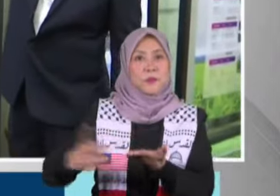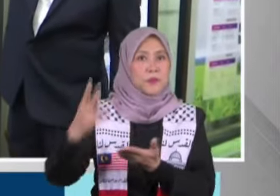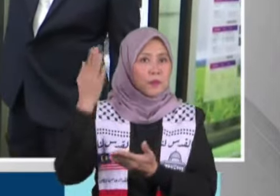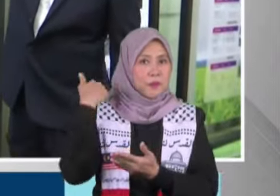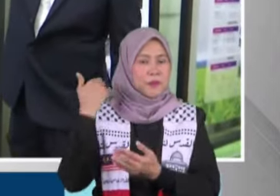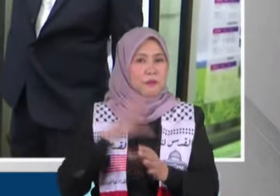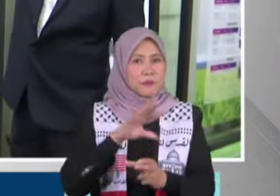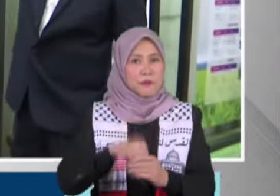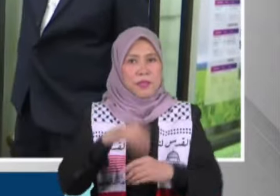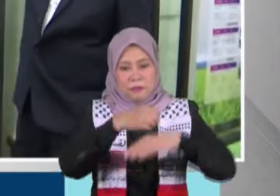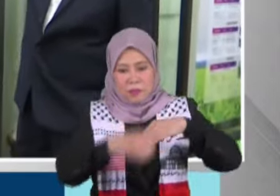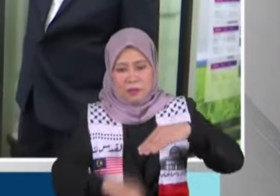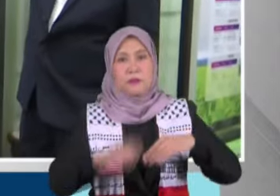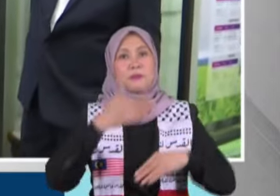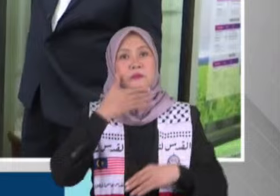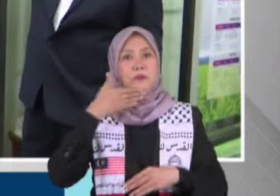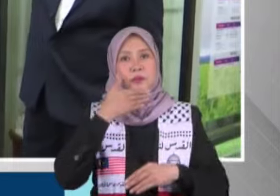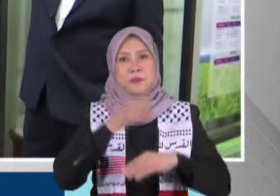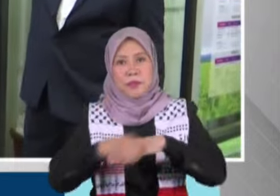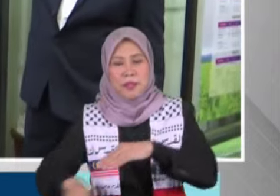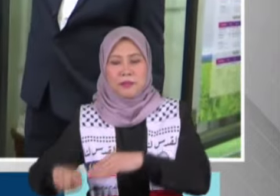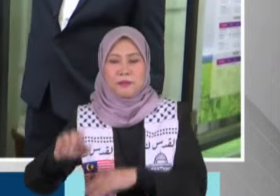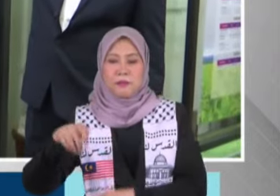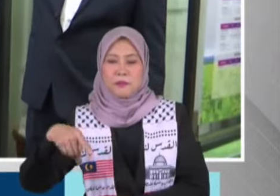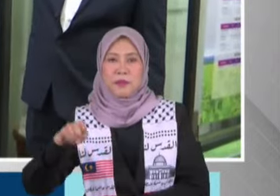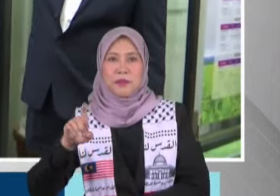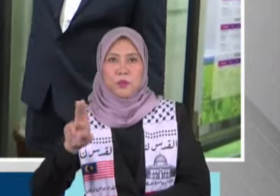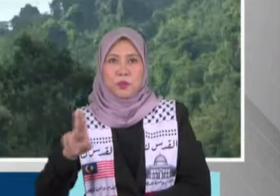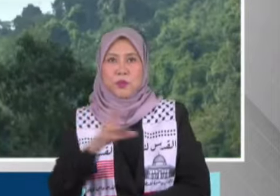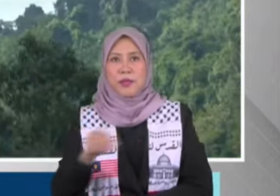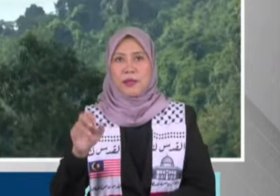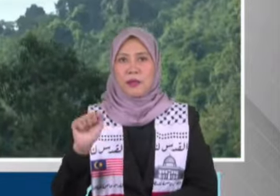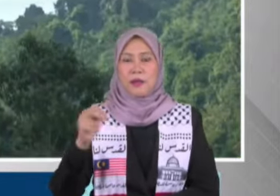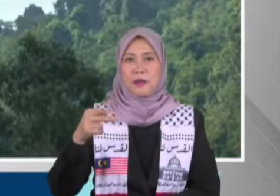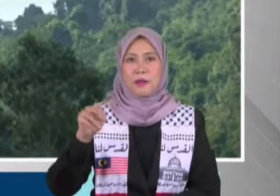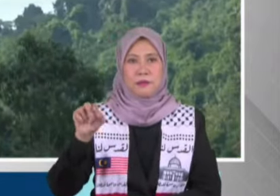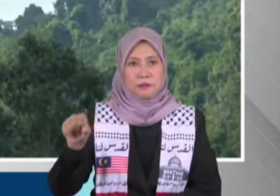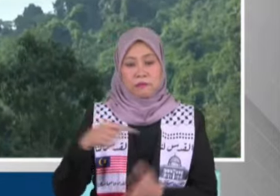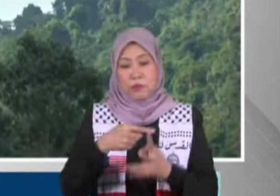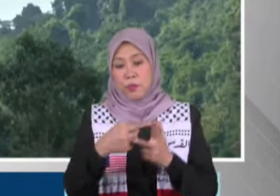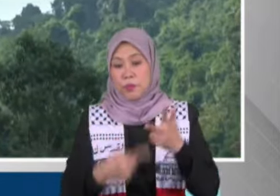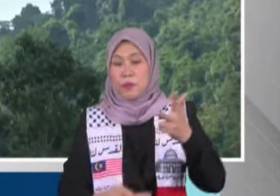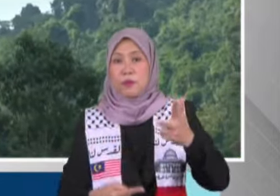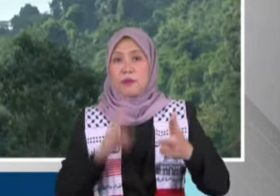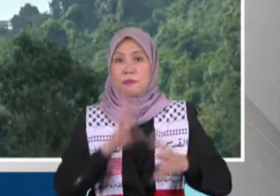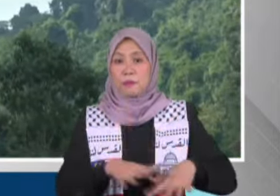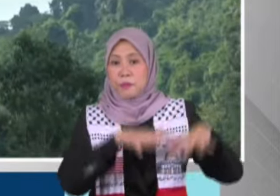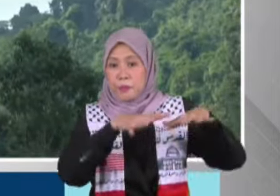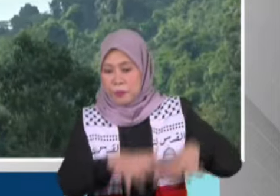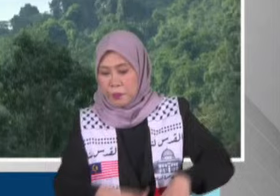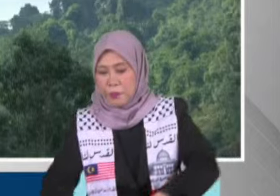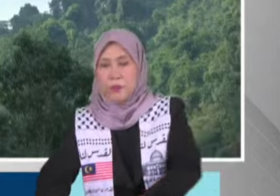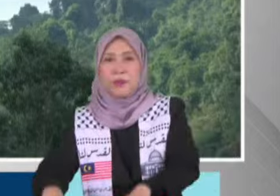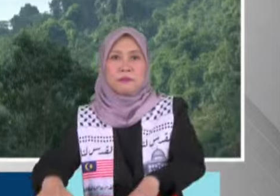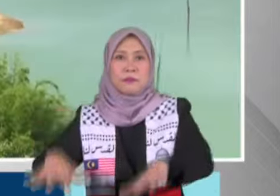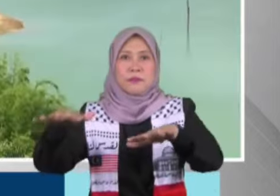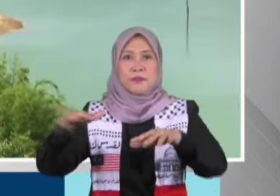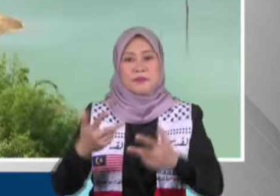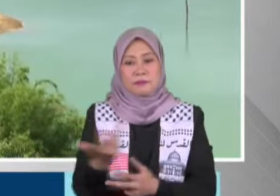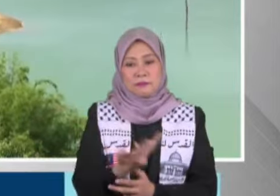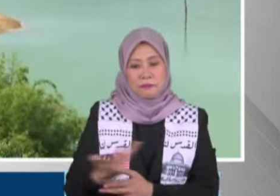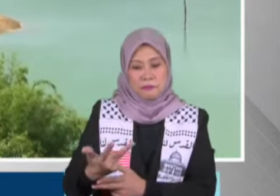Ia melibatkan empangan Muda, empangan Pedu dan empangan Ahning. Menurut laman web MADA, keseluruhan takungan air di tiga empangan itu